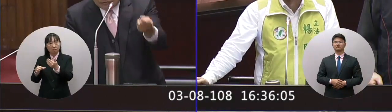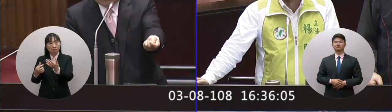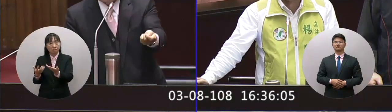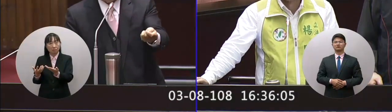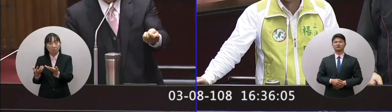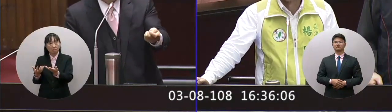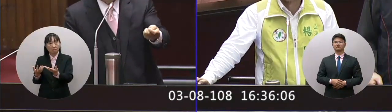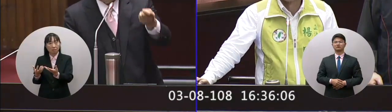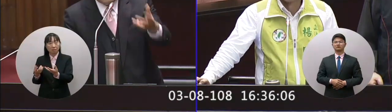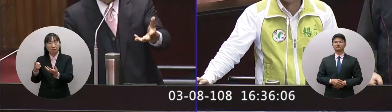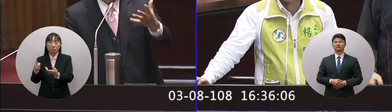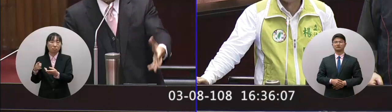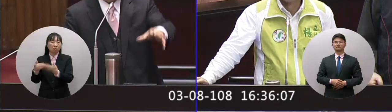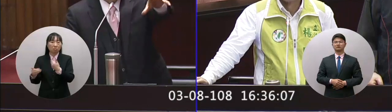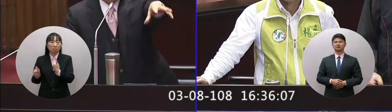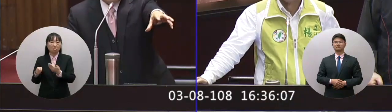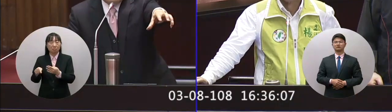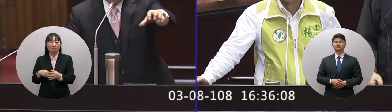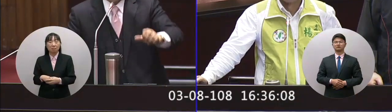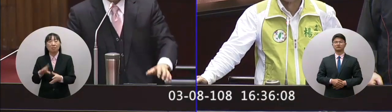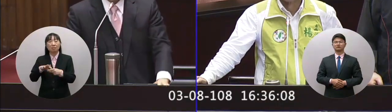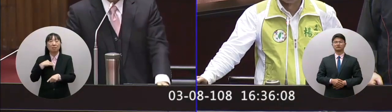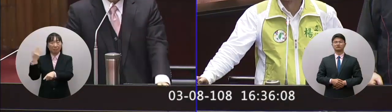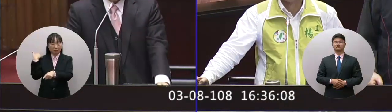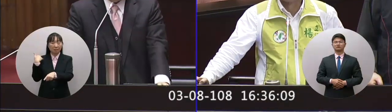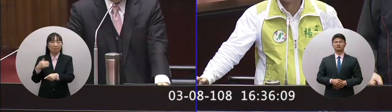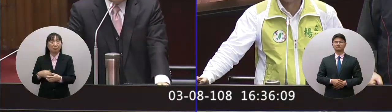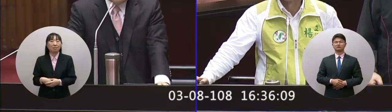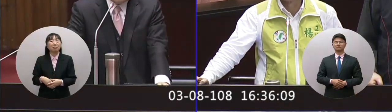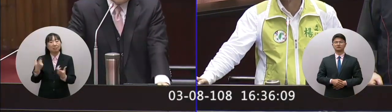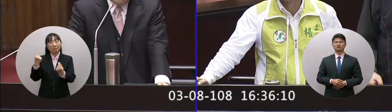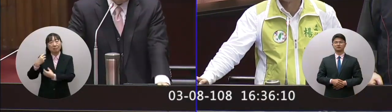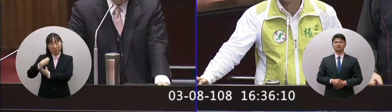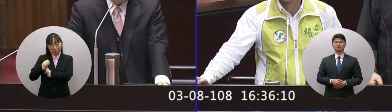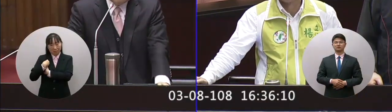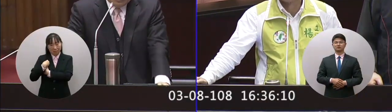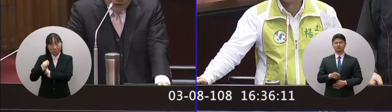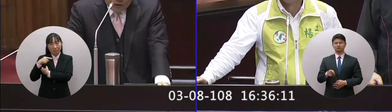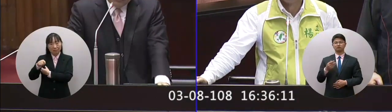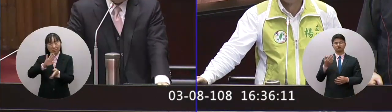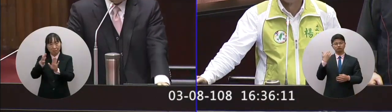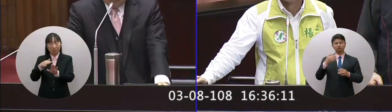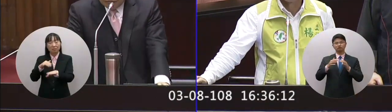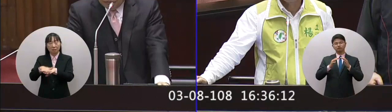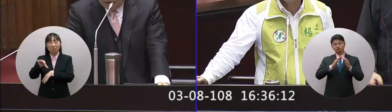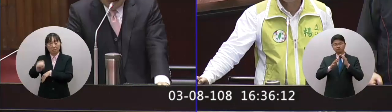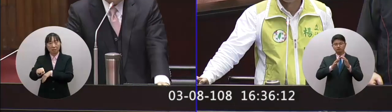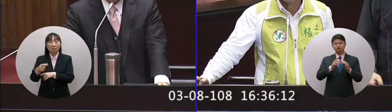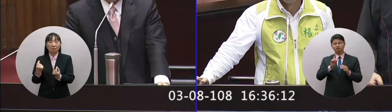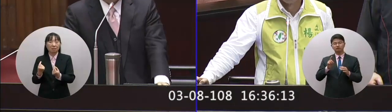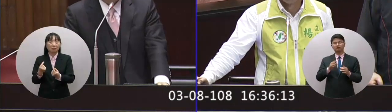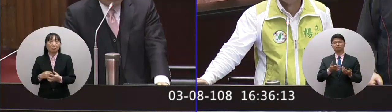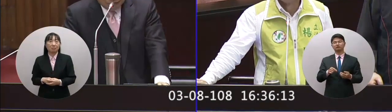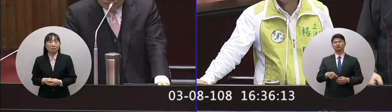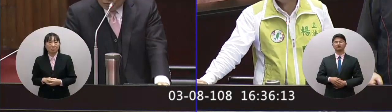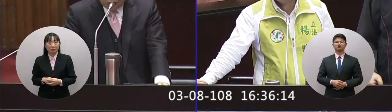个适用，但其实当年一定也是这样，在军事之下， 对， 也一定有种种